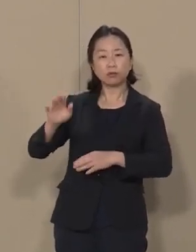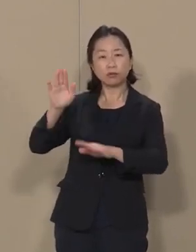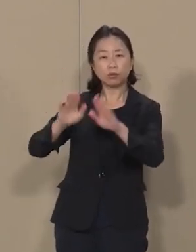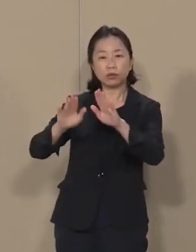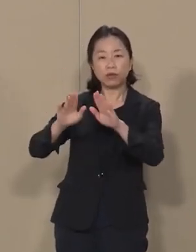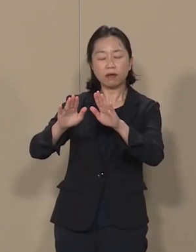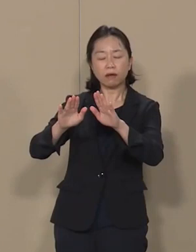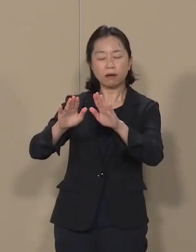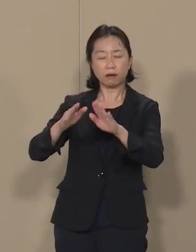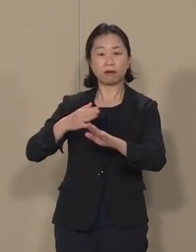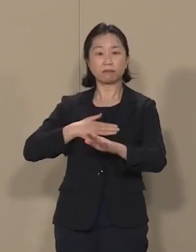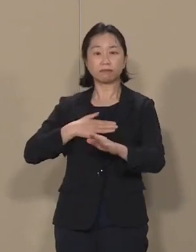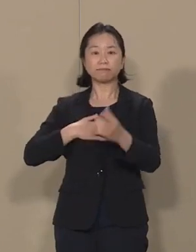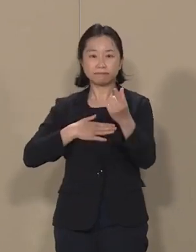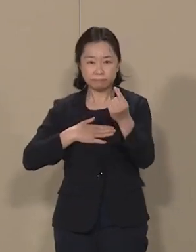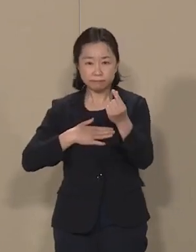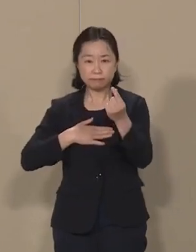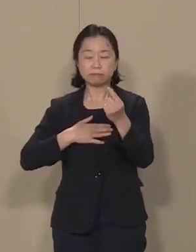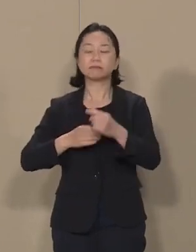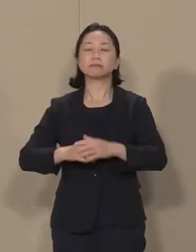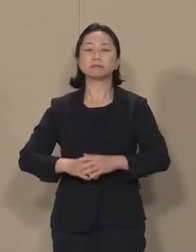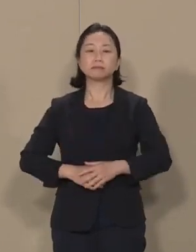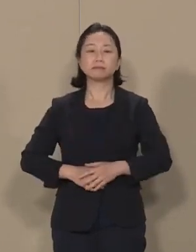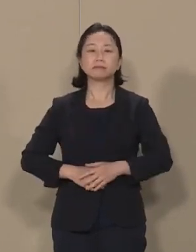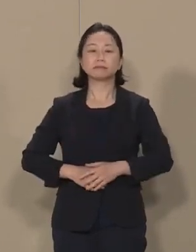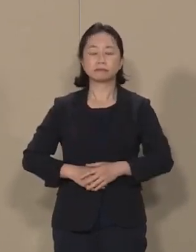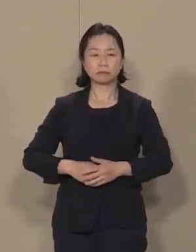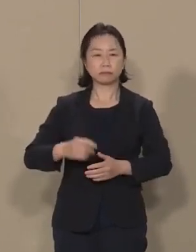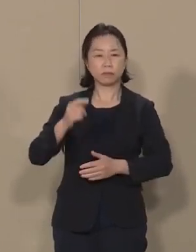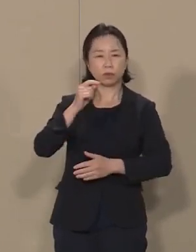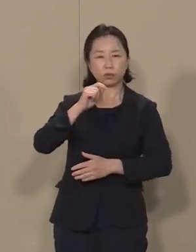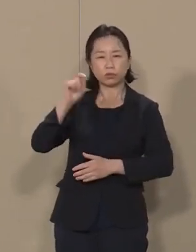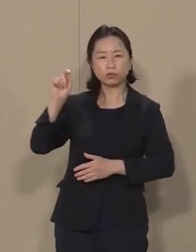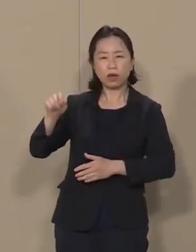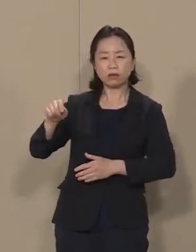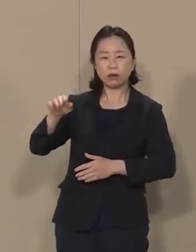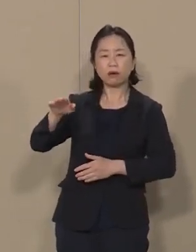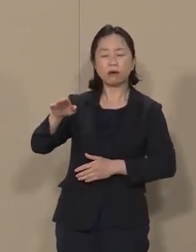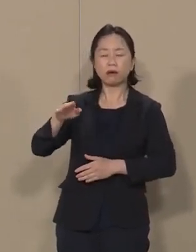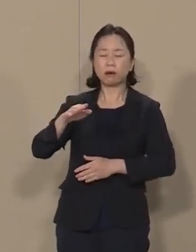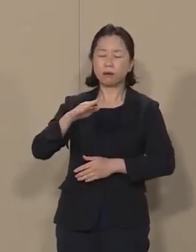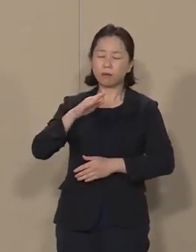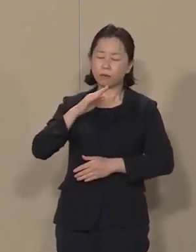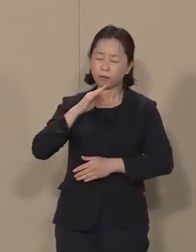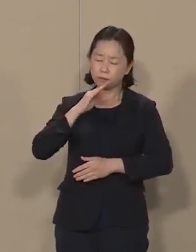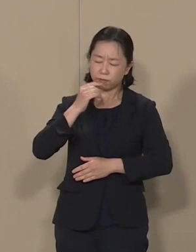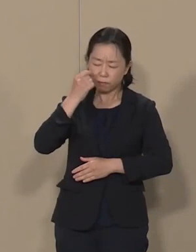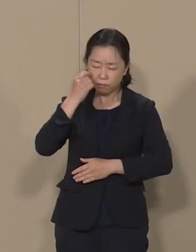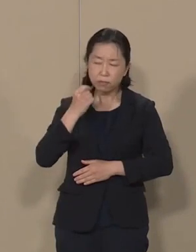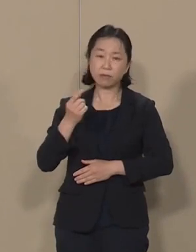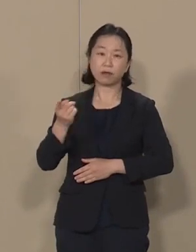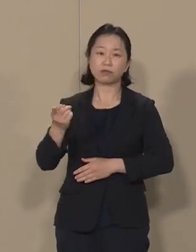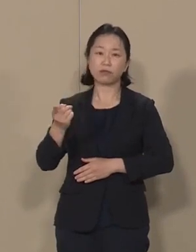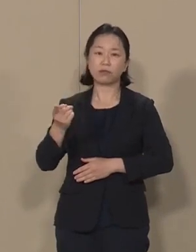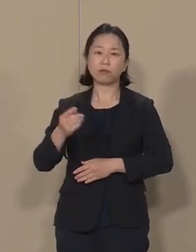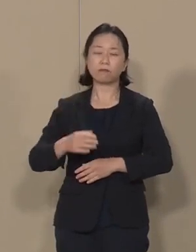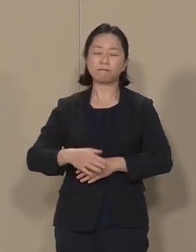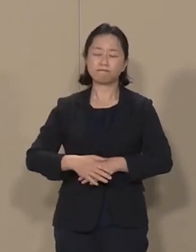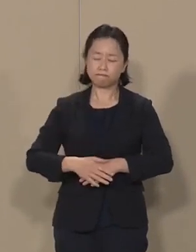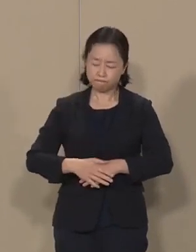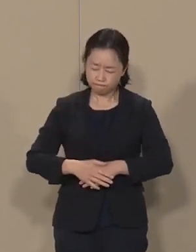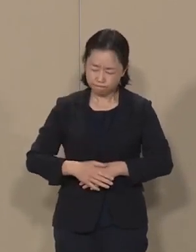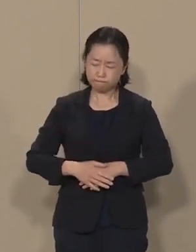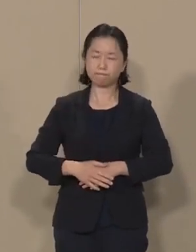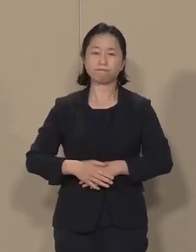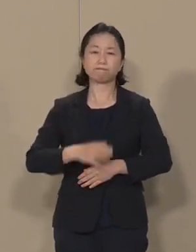さん言うまでもなくご承知だと思いますウクライナは本当にお気の毒です私も心より道場